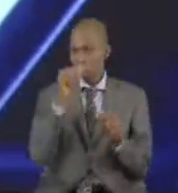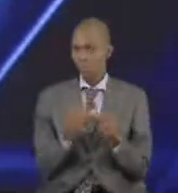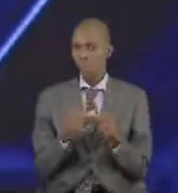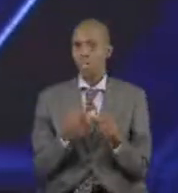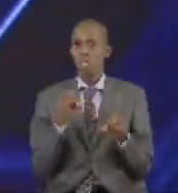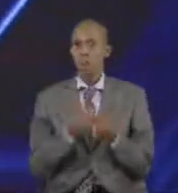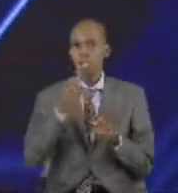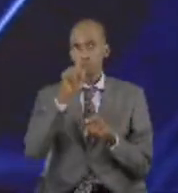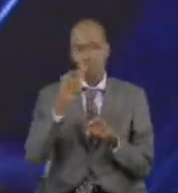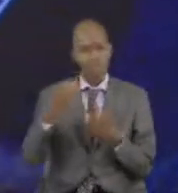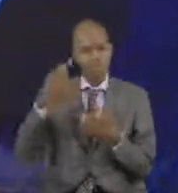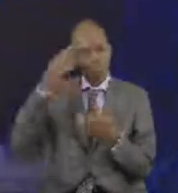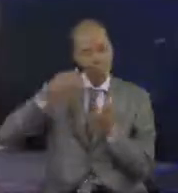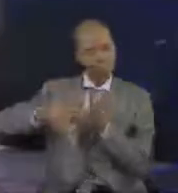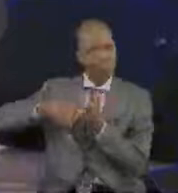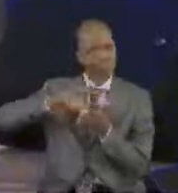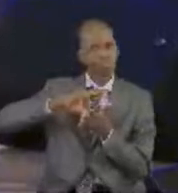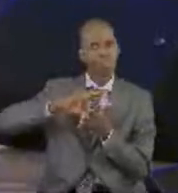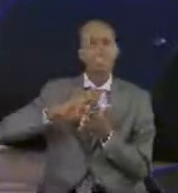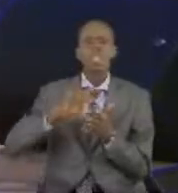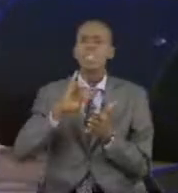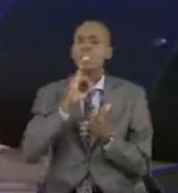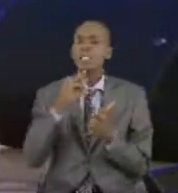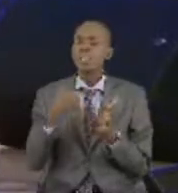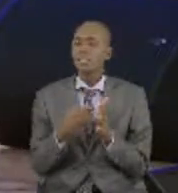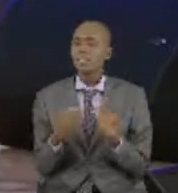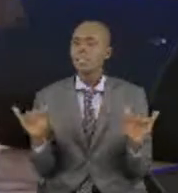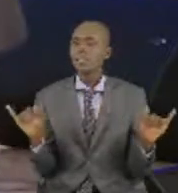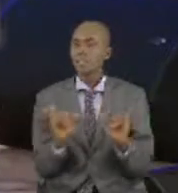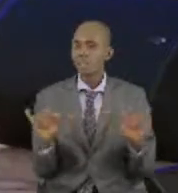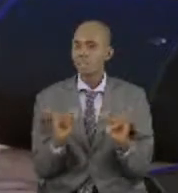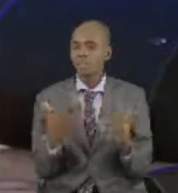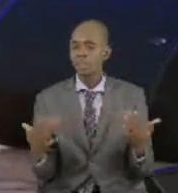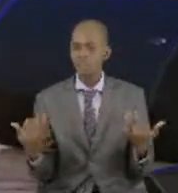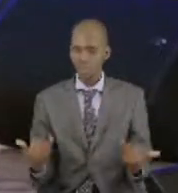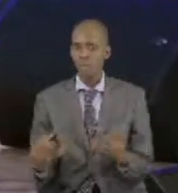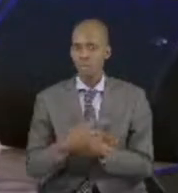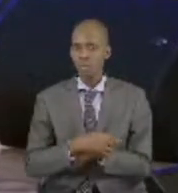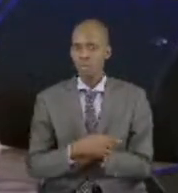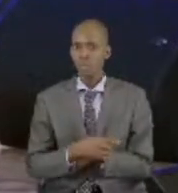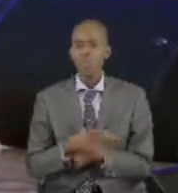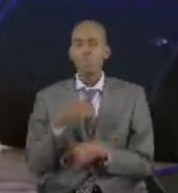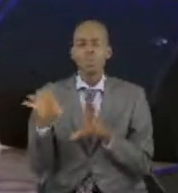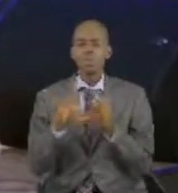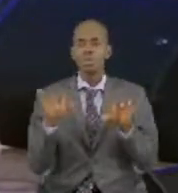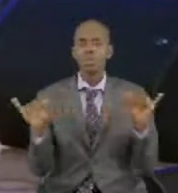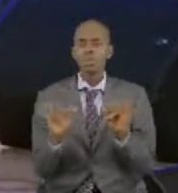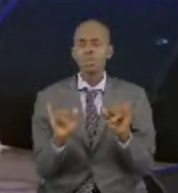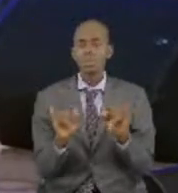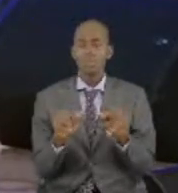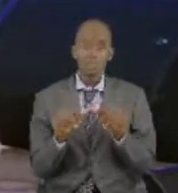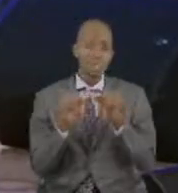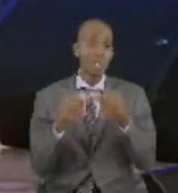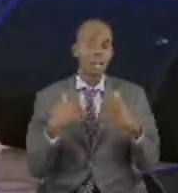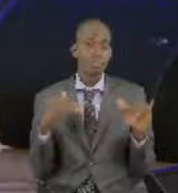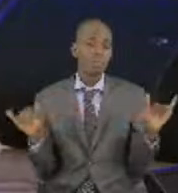pose est, comme vous vous rappelez, comme vous vous souvenez, est-ce que cela est intact? Est-ce que vous avez encore la même joie?